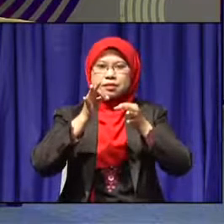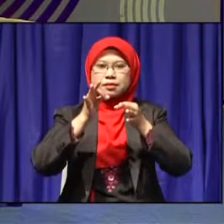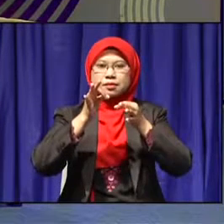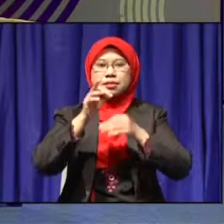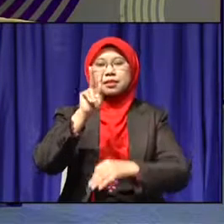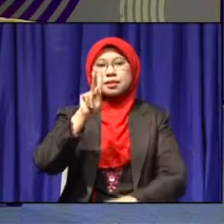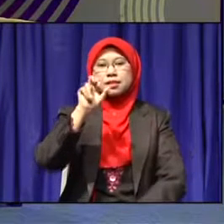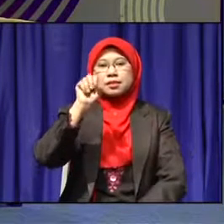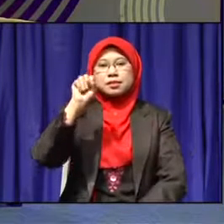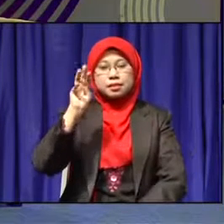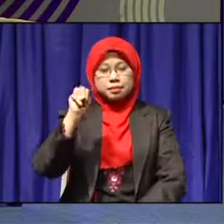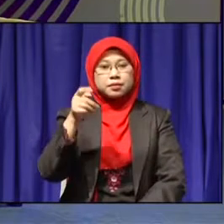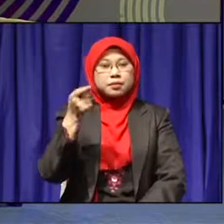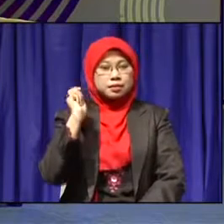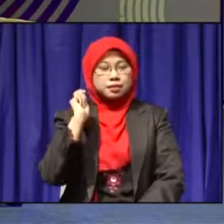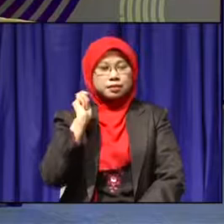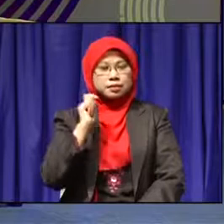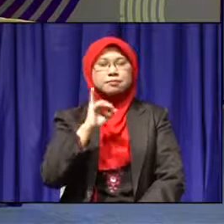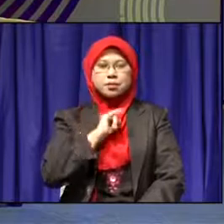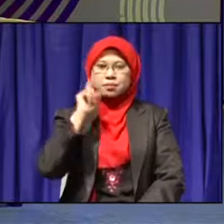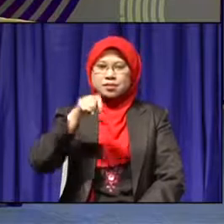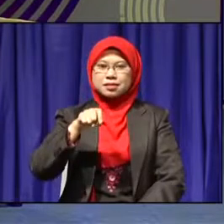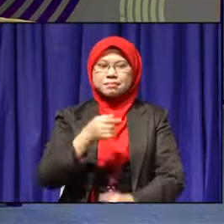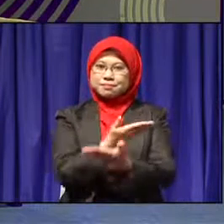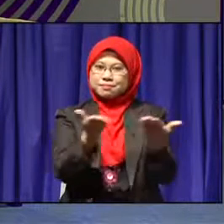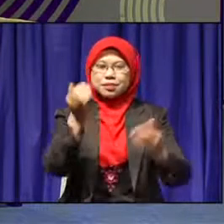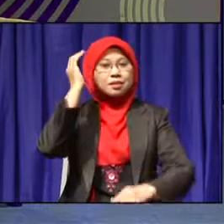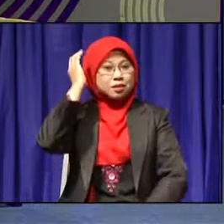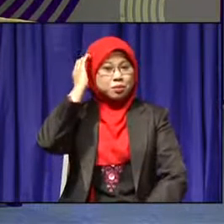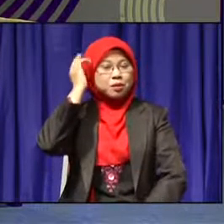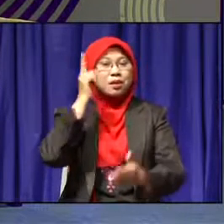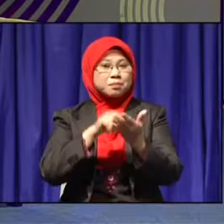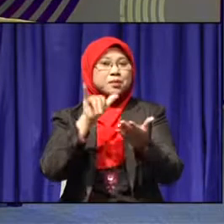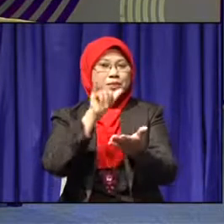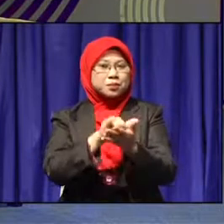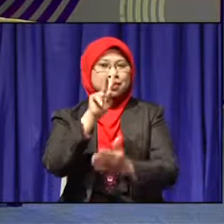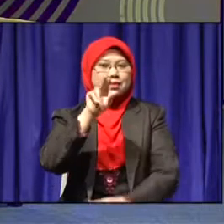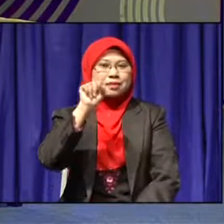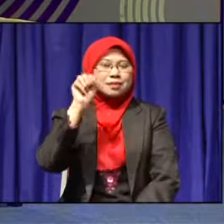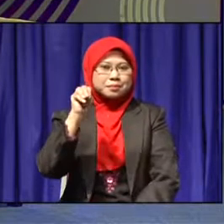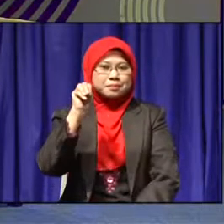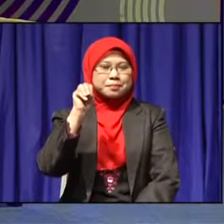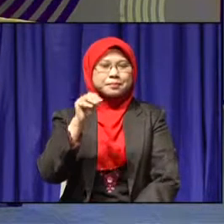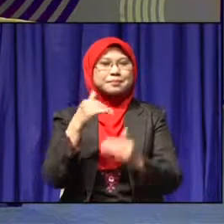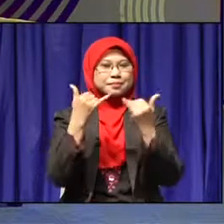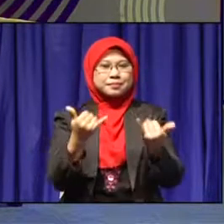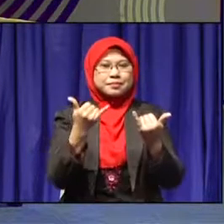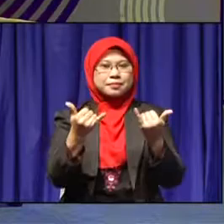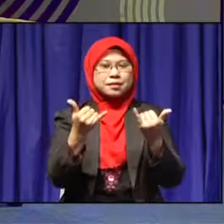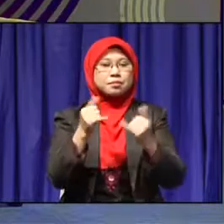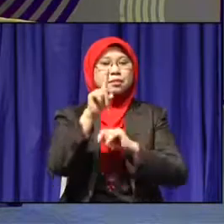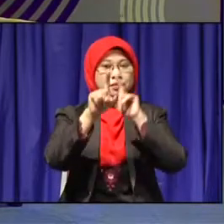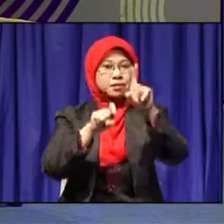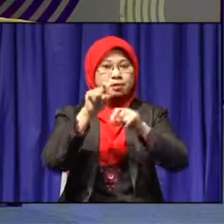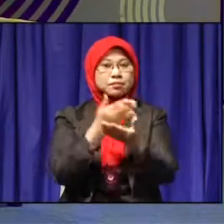menengah kyb dan Sayu pasti penuntun semua sudah tahu Apa itu KMU dan sekarang saya ingin